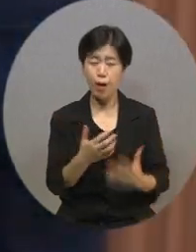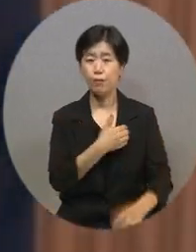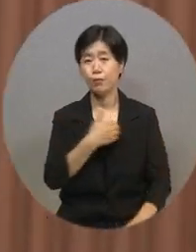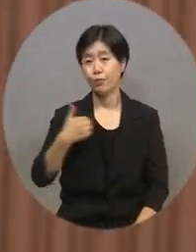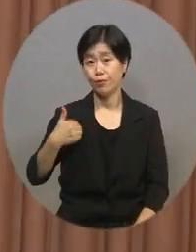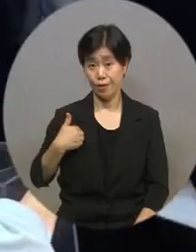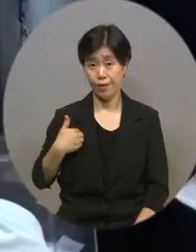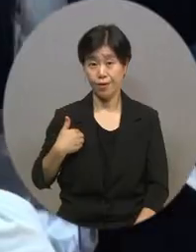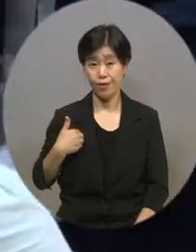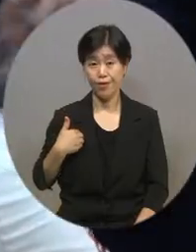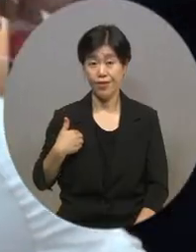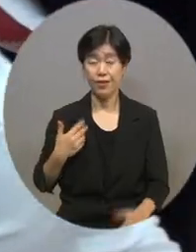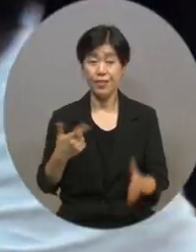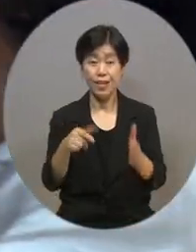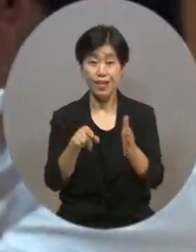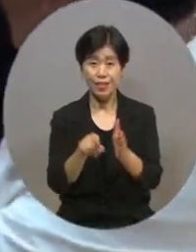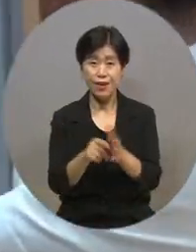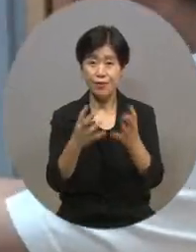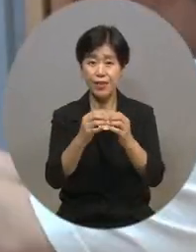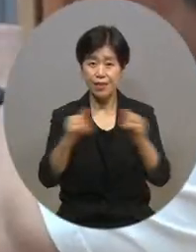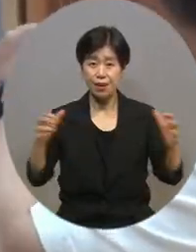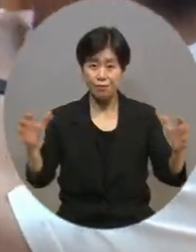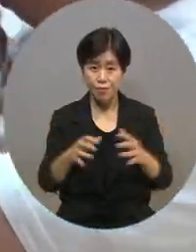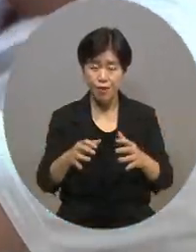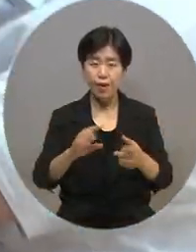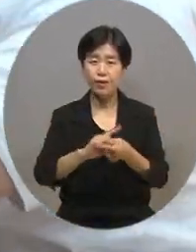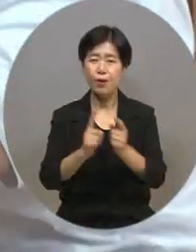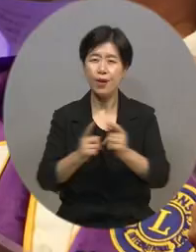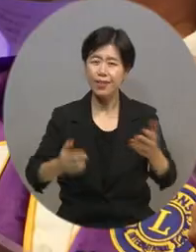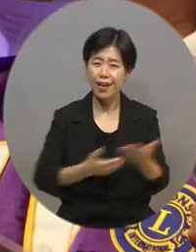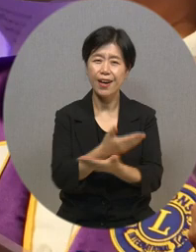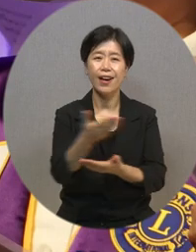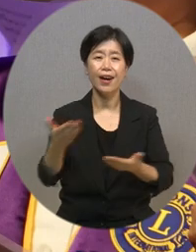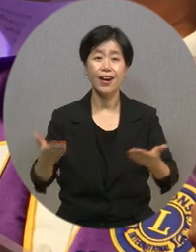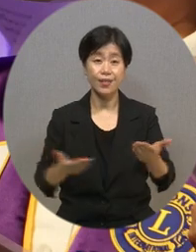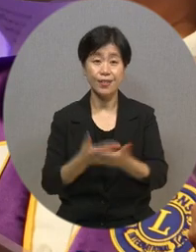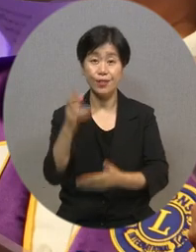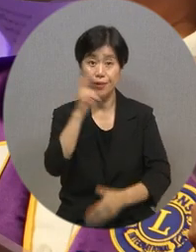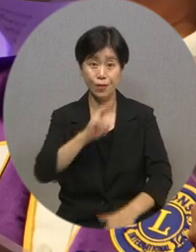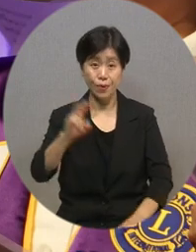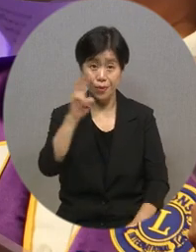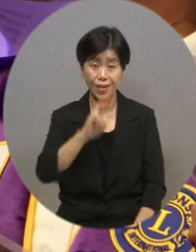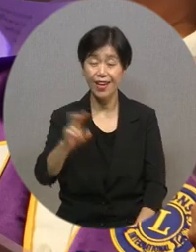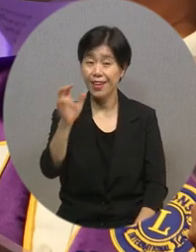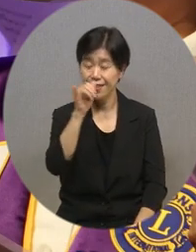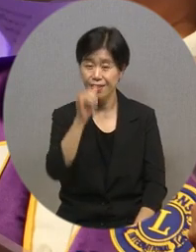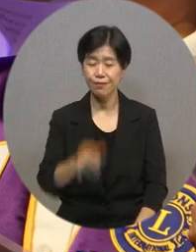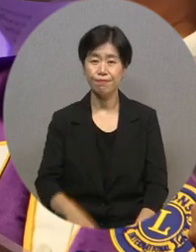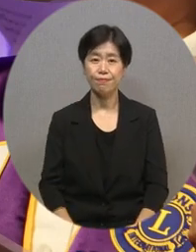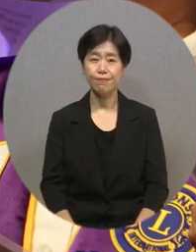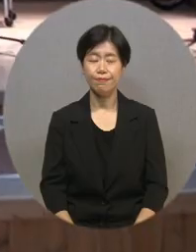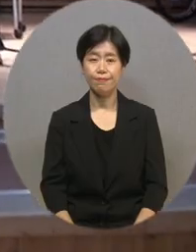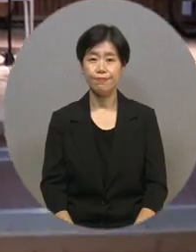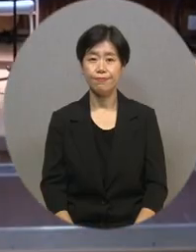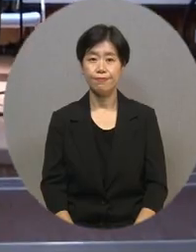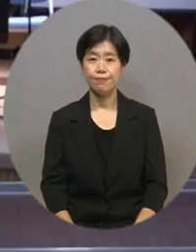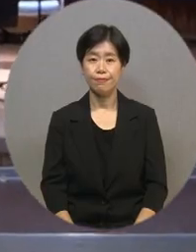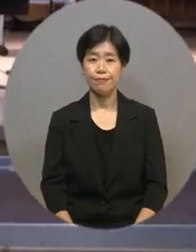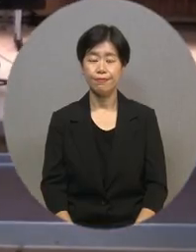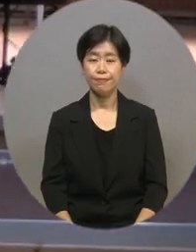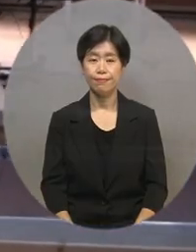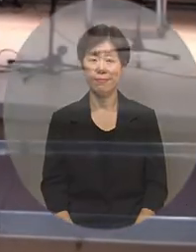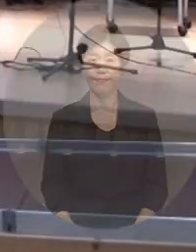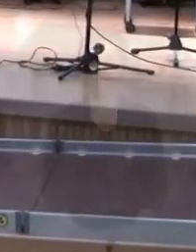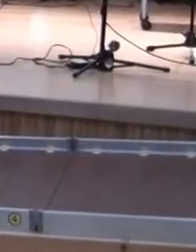노래로, 음식으로 따뜻하게 나누는 온기의 버스킹, 모두의 배리어프리 시간을 만들어갑니다.